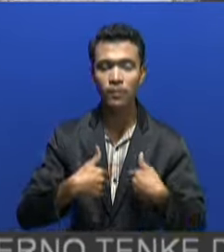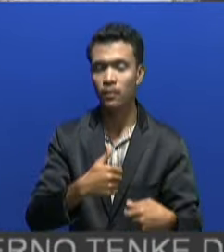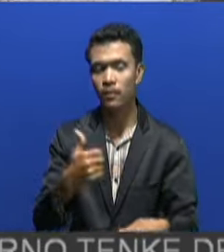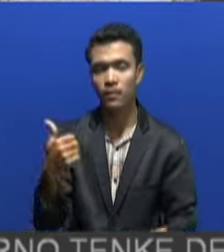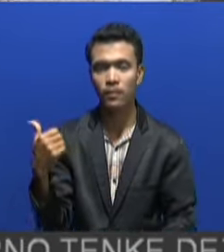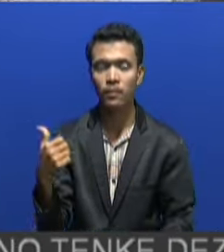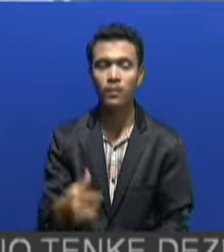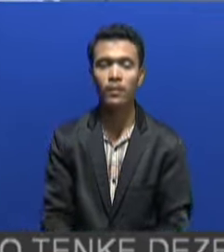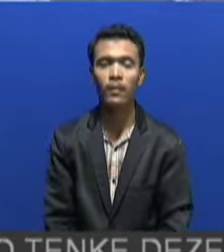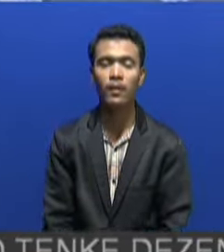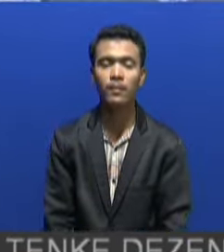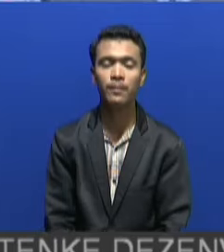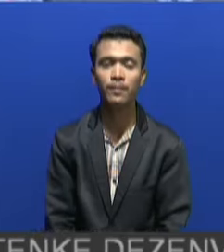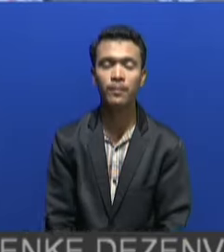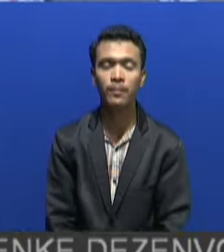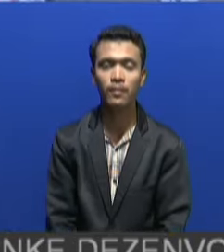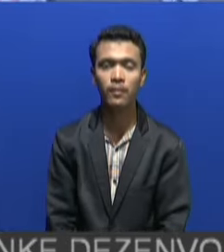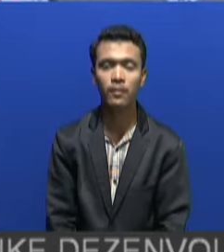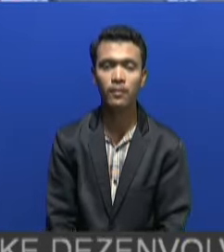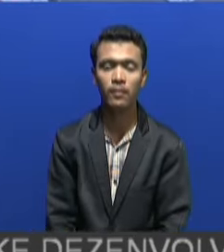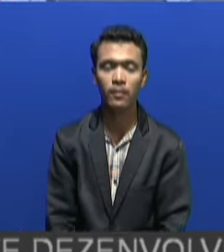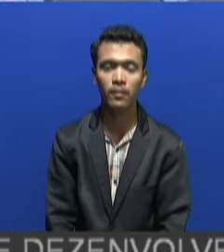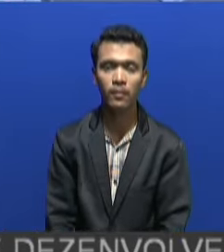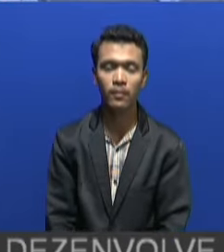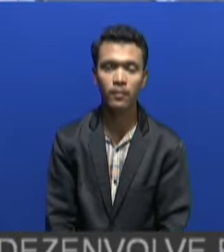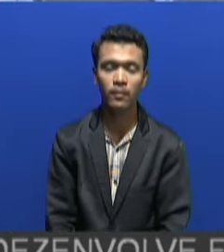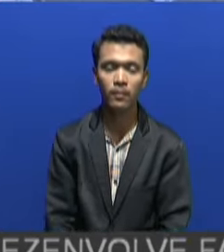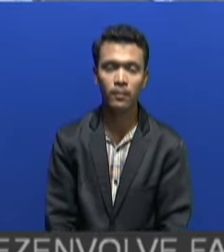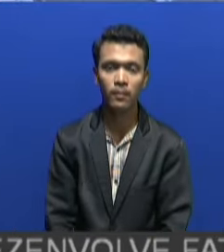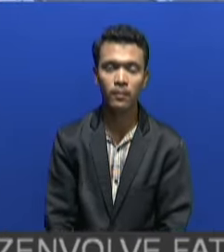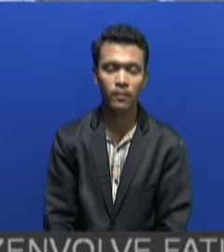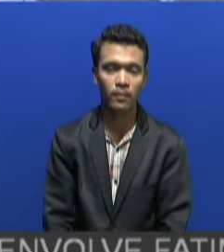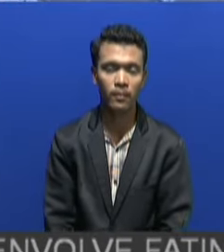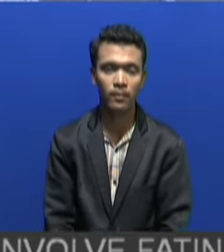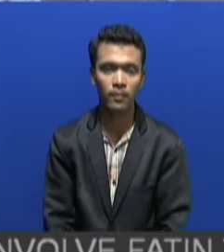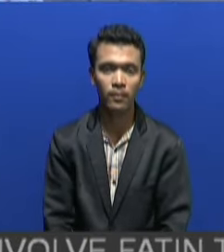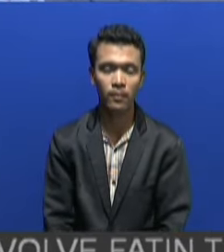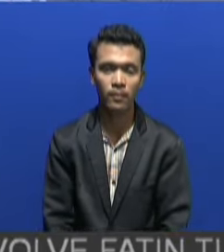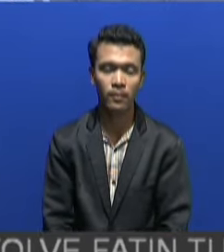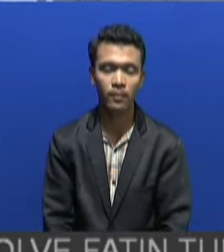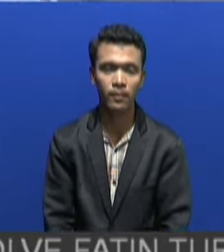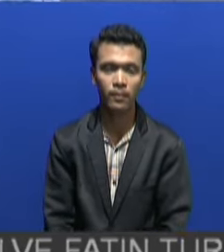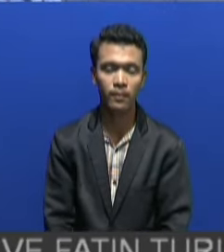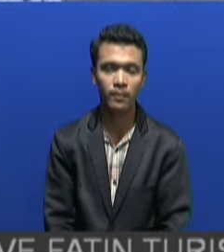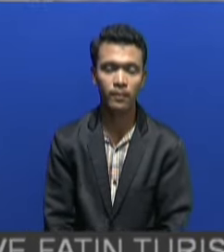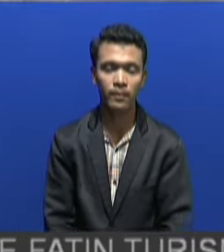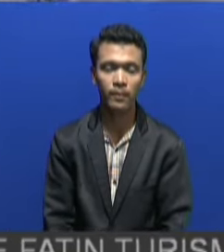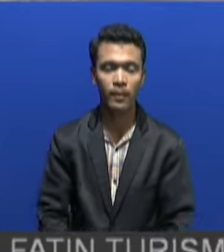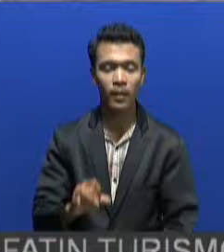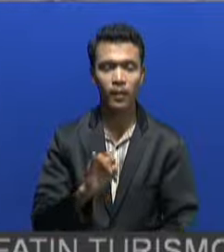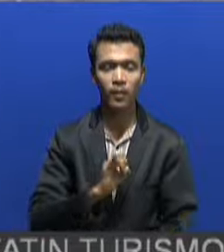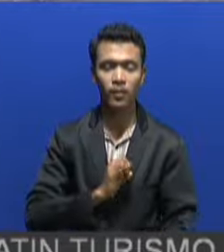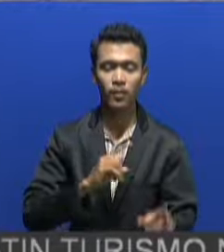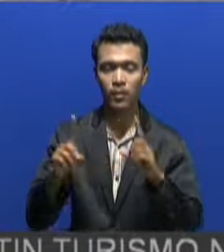sira rautela lisu nebe maka nakonu iha fatini dene vintis no telespectadores radio televisão timor leste hamusi dada lia